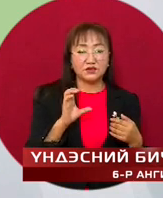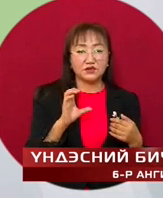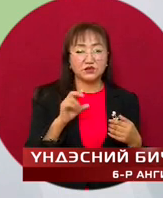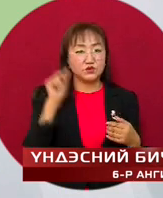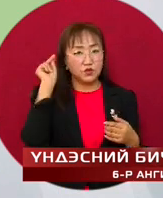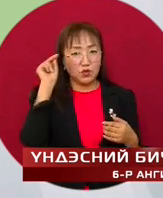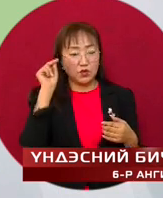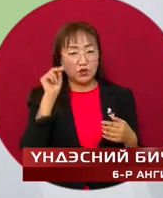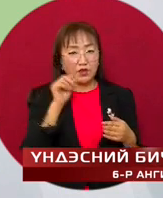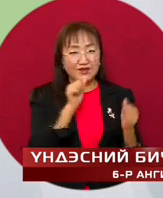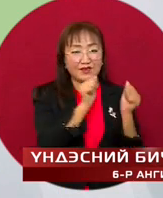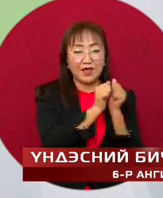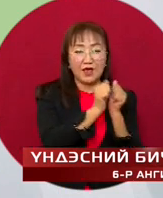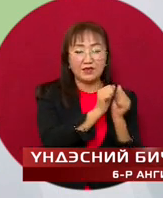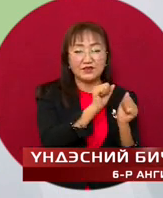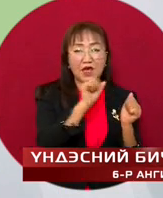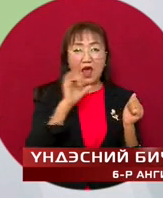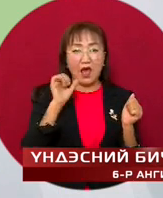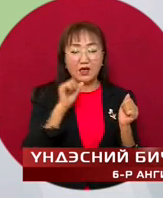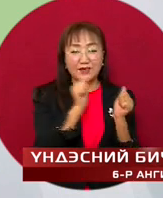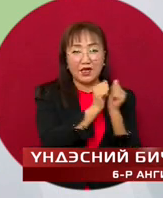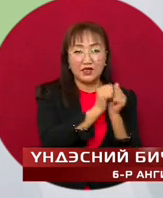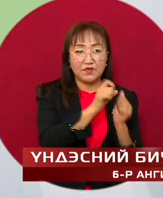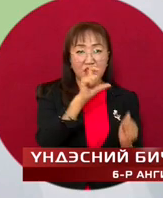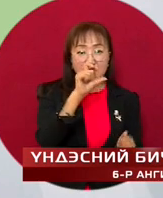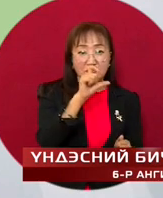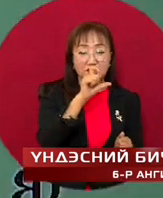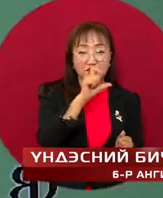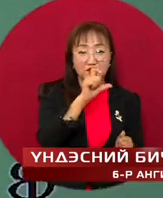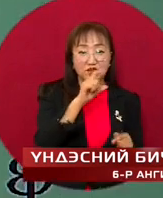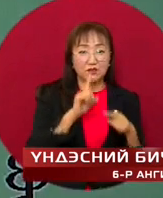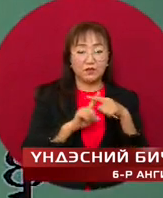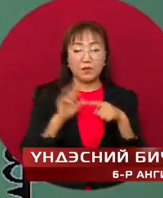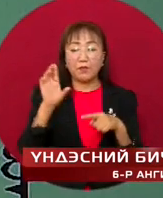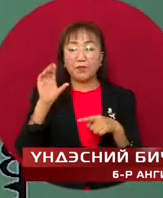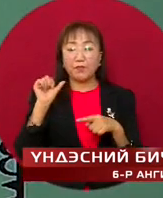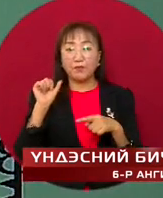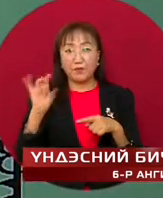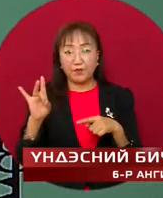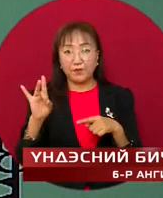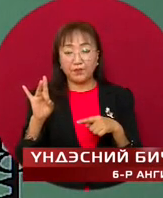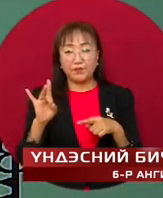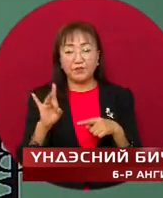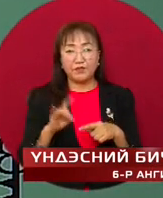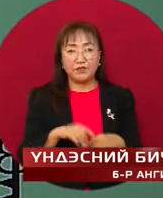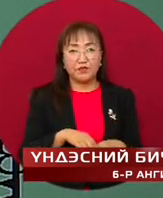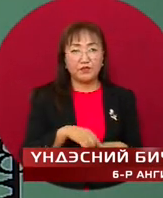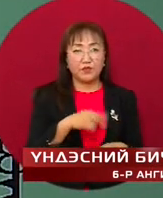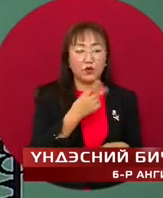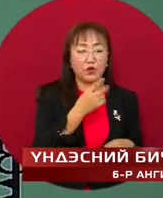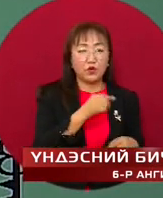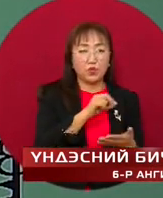Найзаар залгах. За найз гэдэг үг ихшгээр төгсөг учраас бар нөхцөлийг залгана. Үзгээр